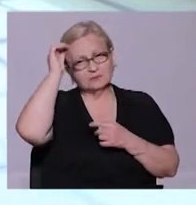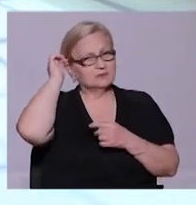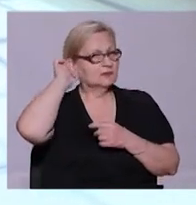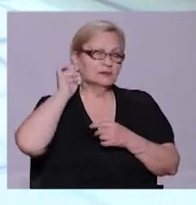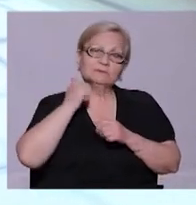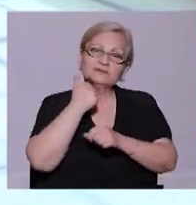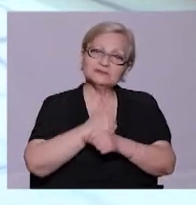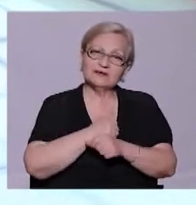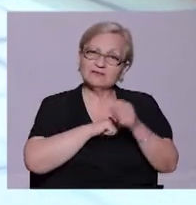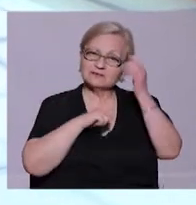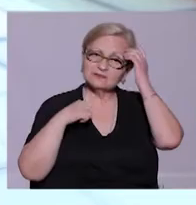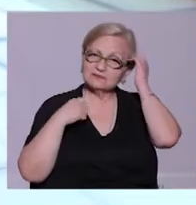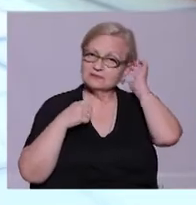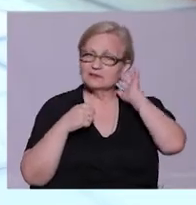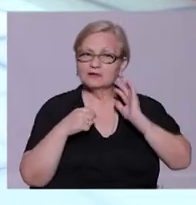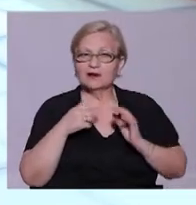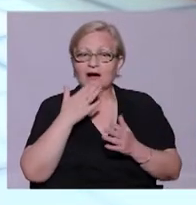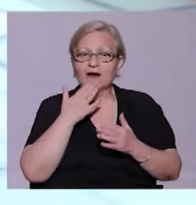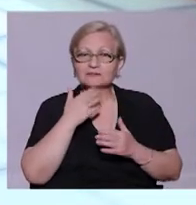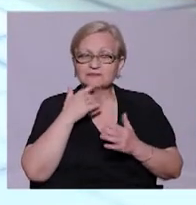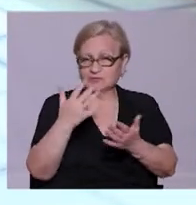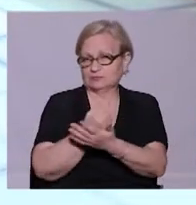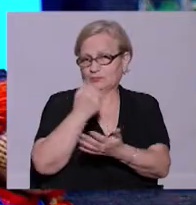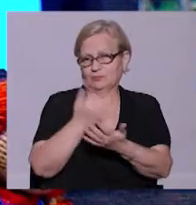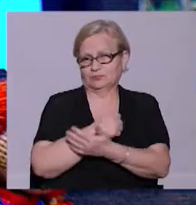მთავარია თვითონ თუ იოლად პოულობდა.